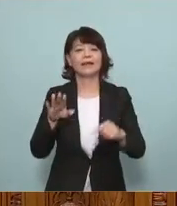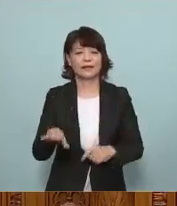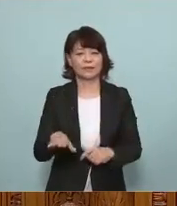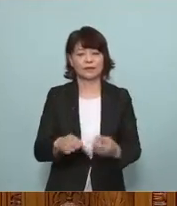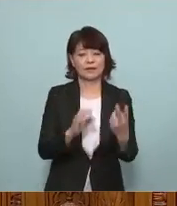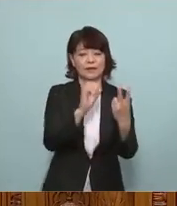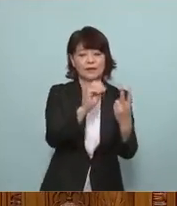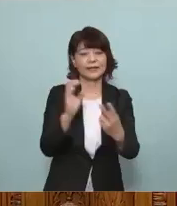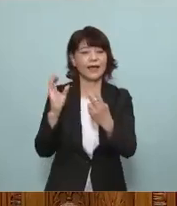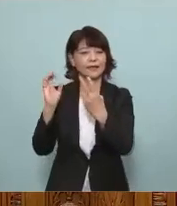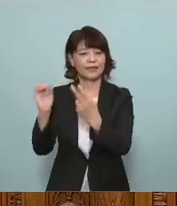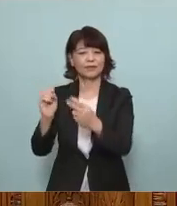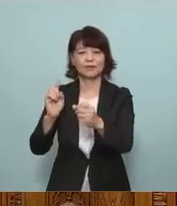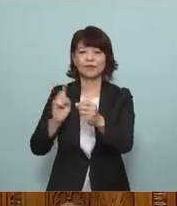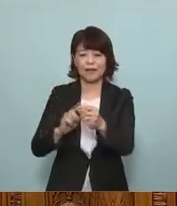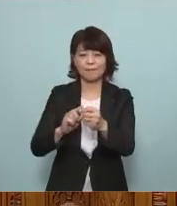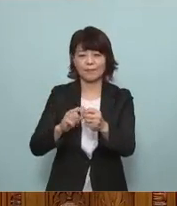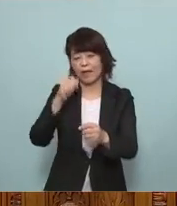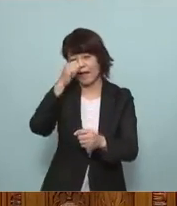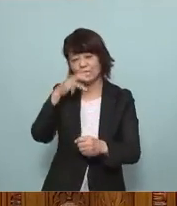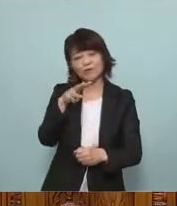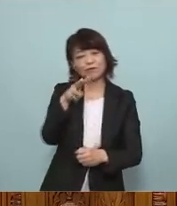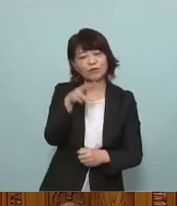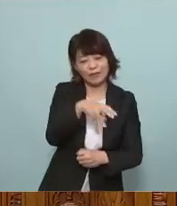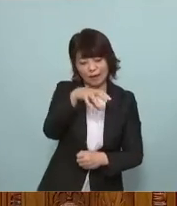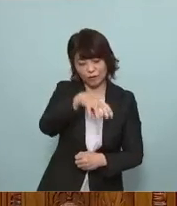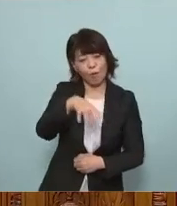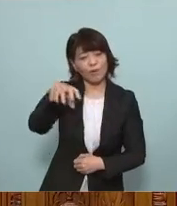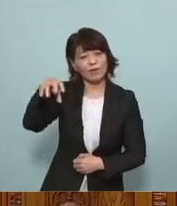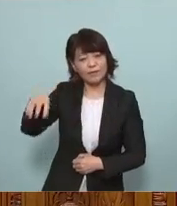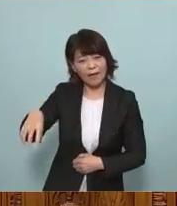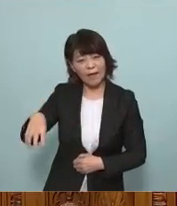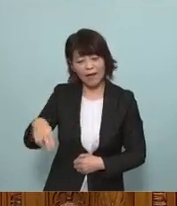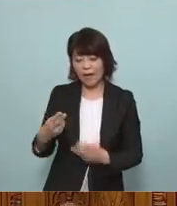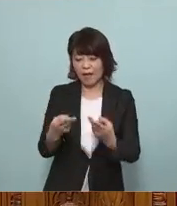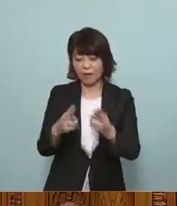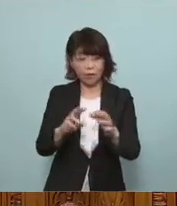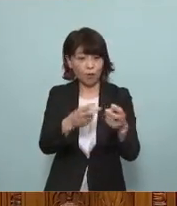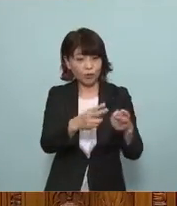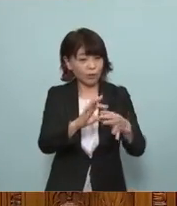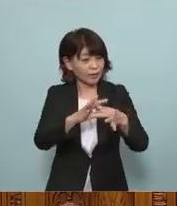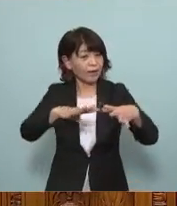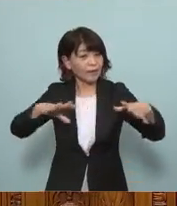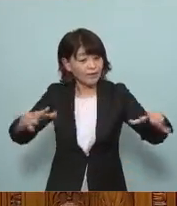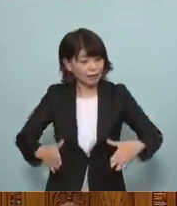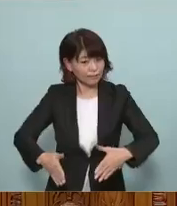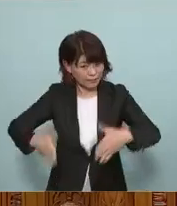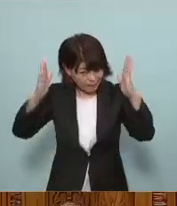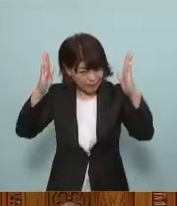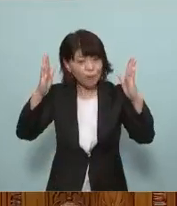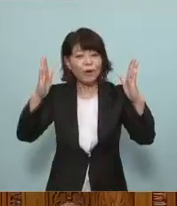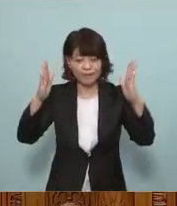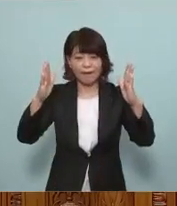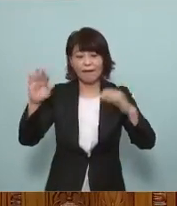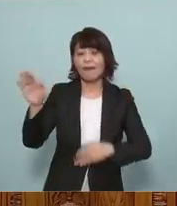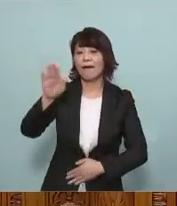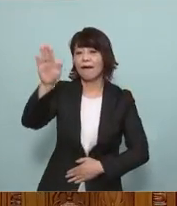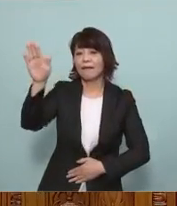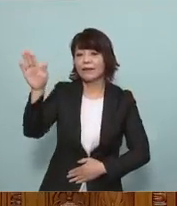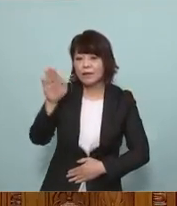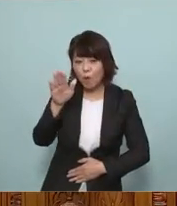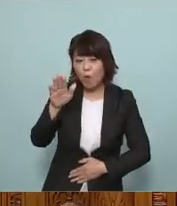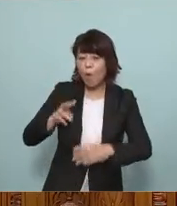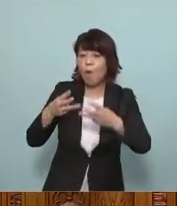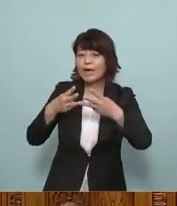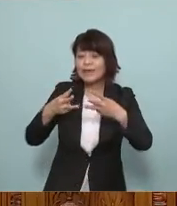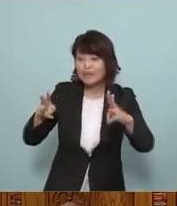2020年、衆参両院において党派を超えた賛成を得て、気候非常事